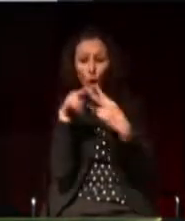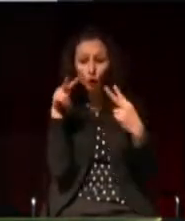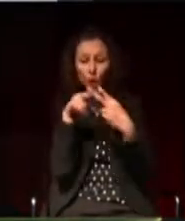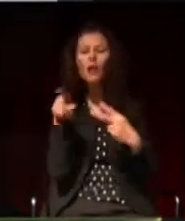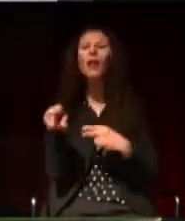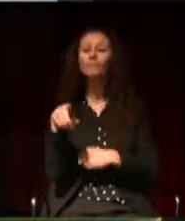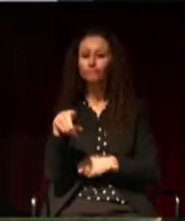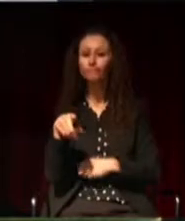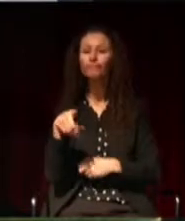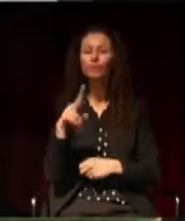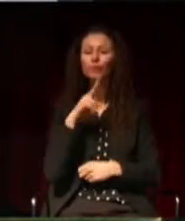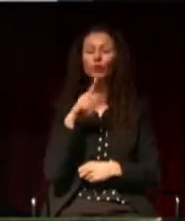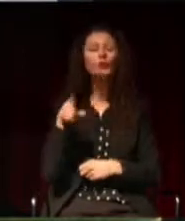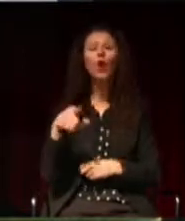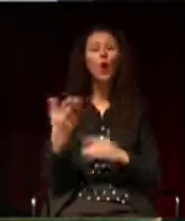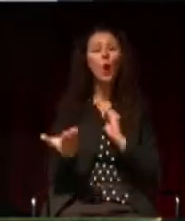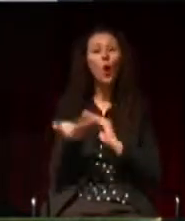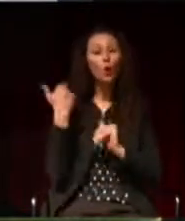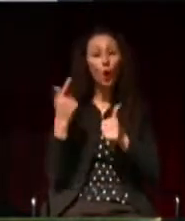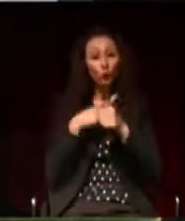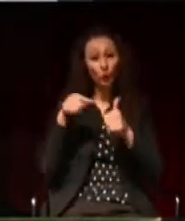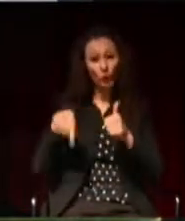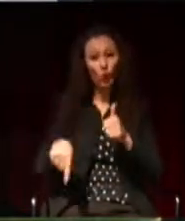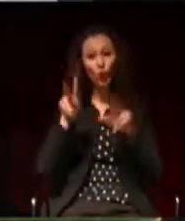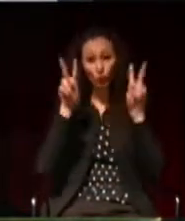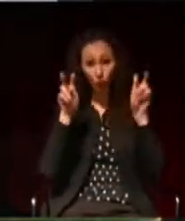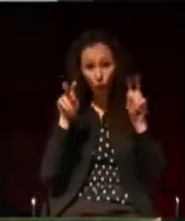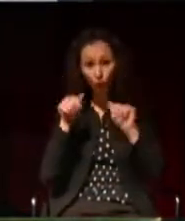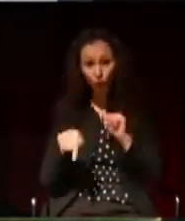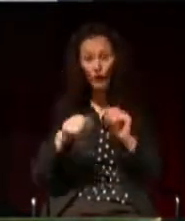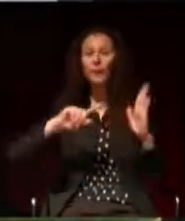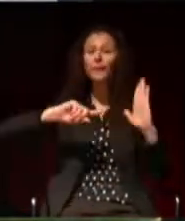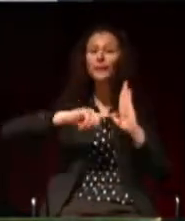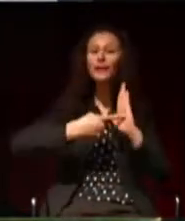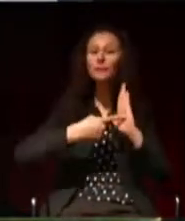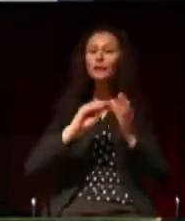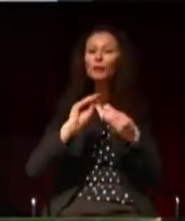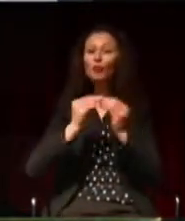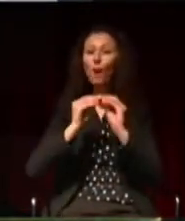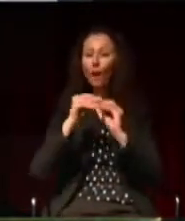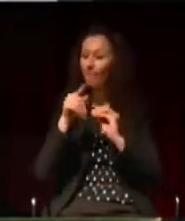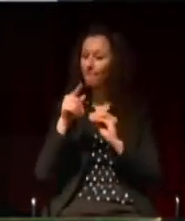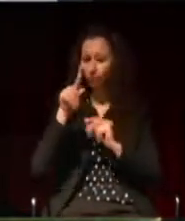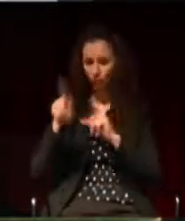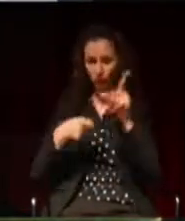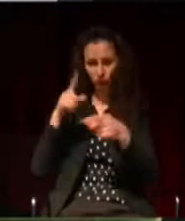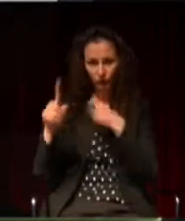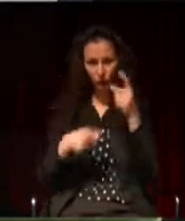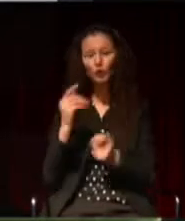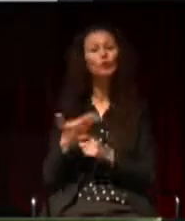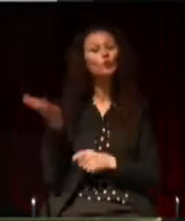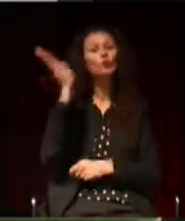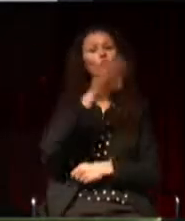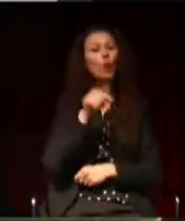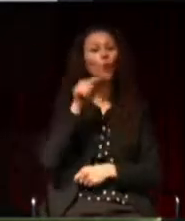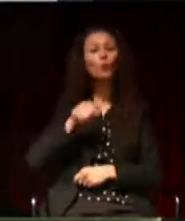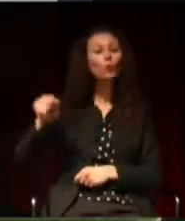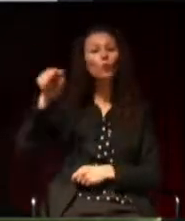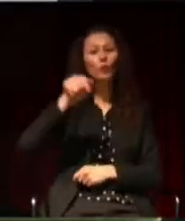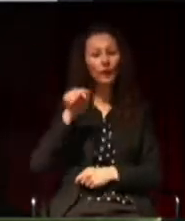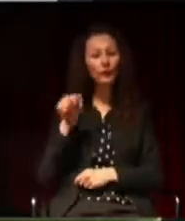görüşmeler neticesinde önce bu konunun tespit problemlerini tespit ettik. Daha sonra